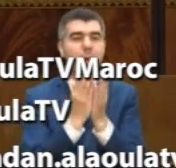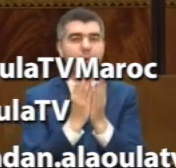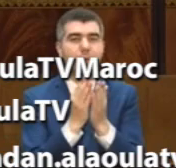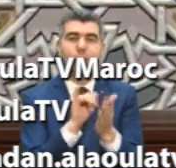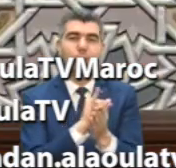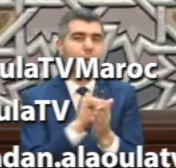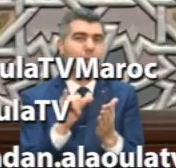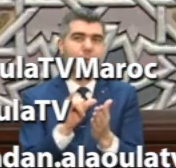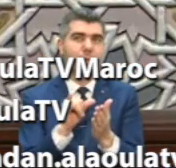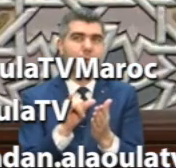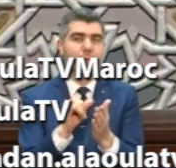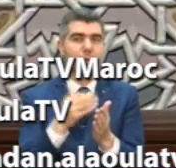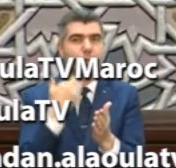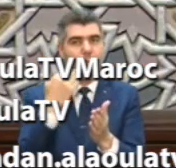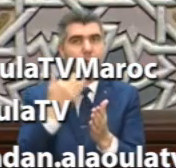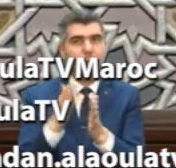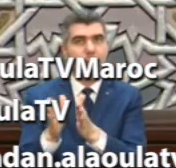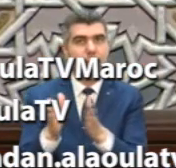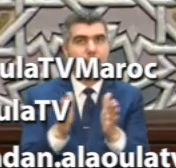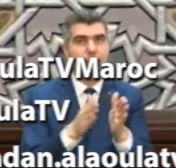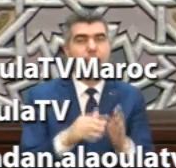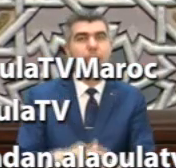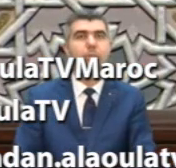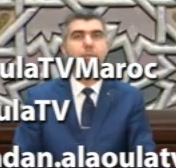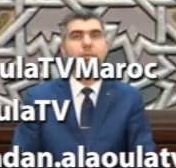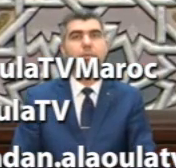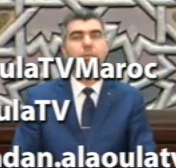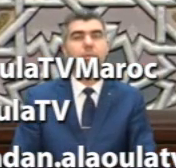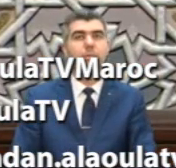وشكرا. شكرا السيده النائبه على احترام الوقت.